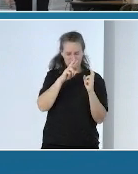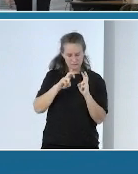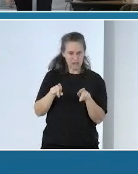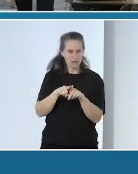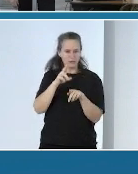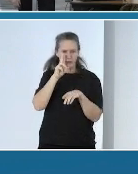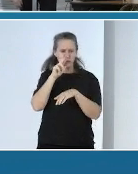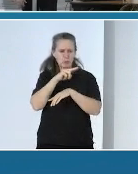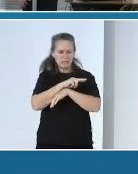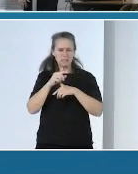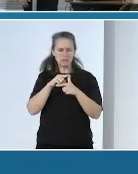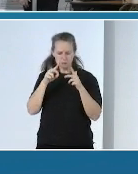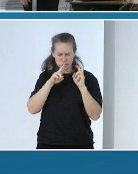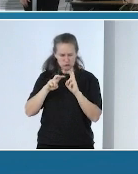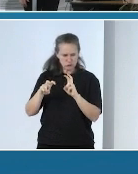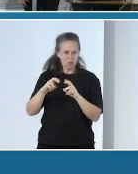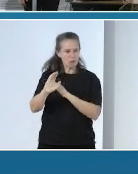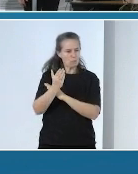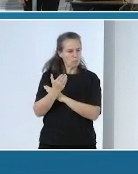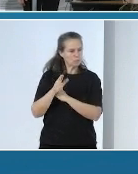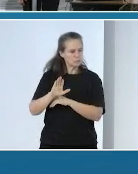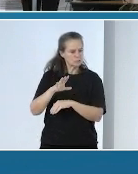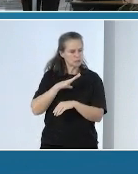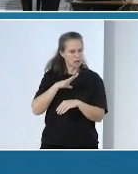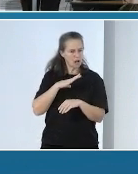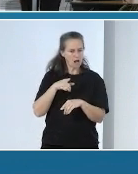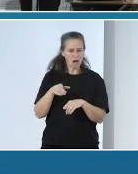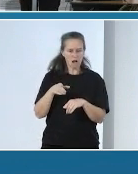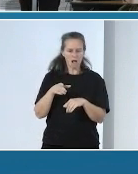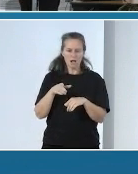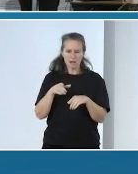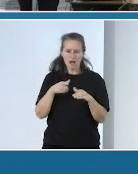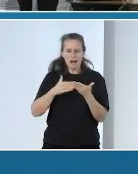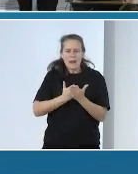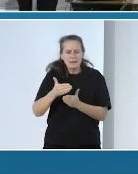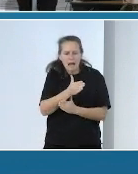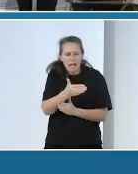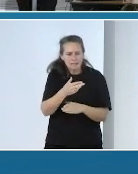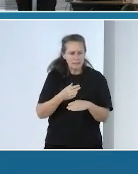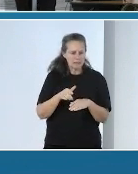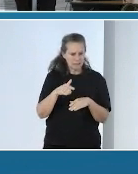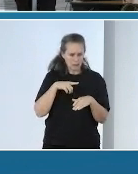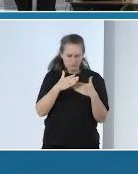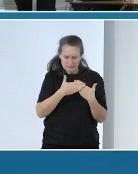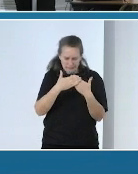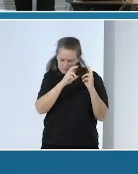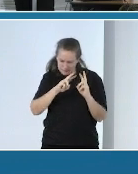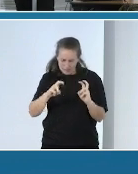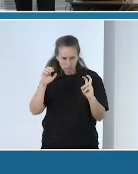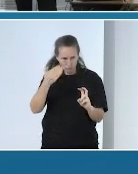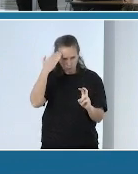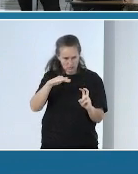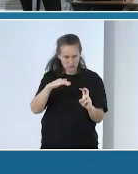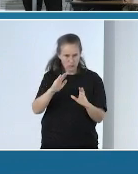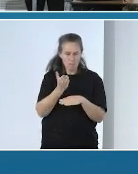des souris et qui montrent que dans des labyrinthes, etc., et c'est grâce à ces études qu'on